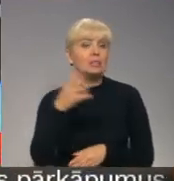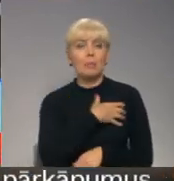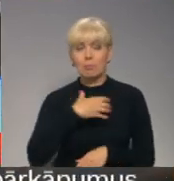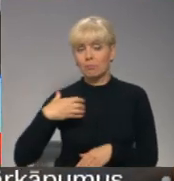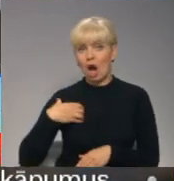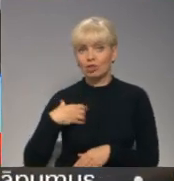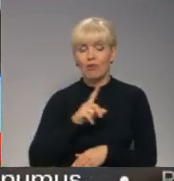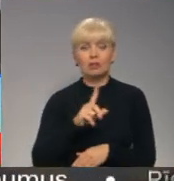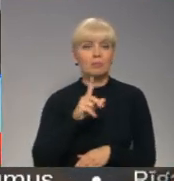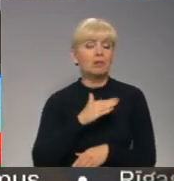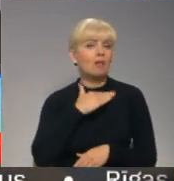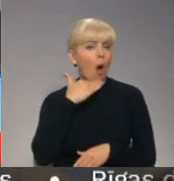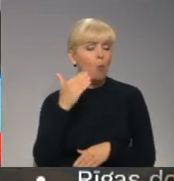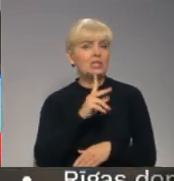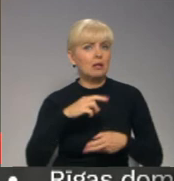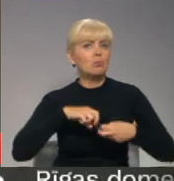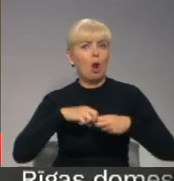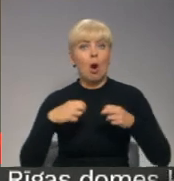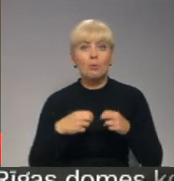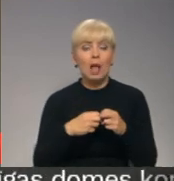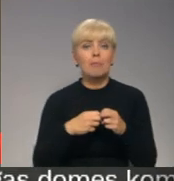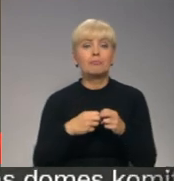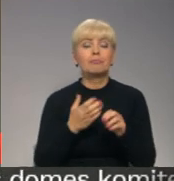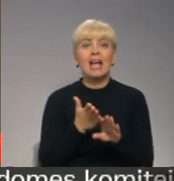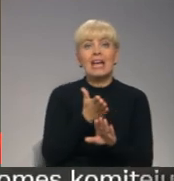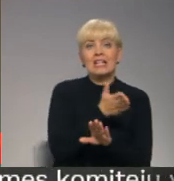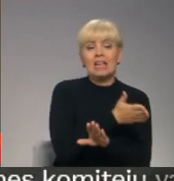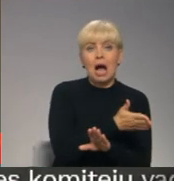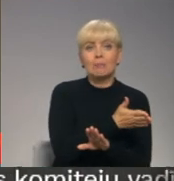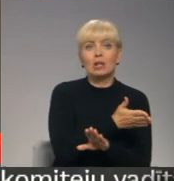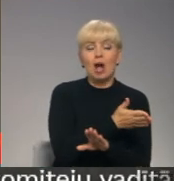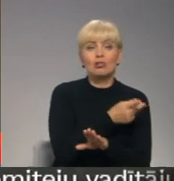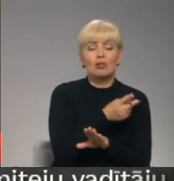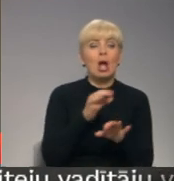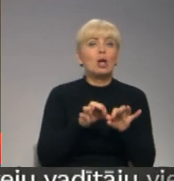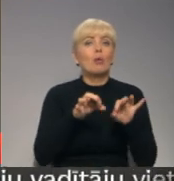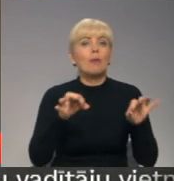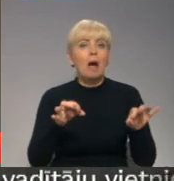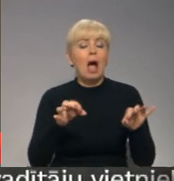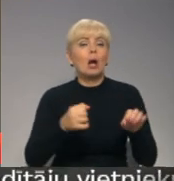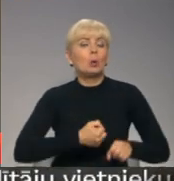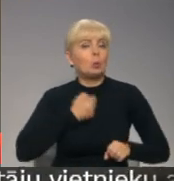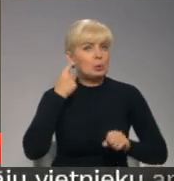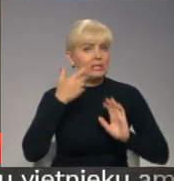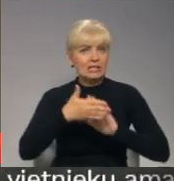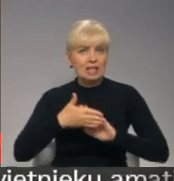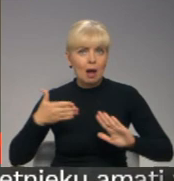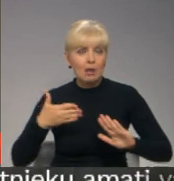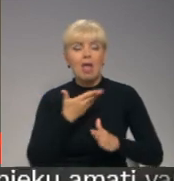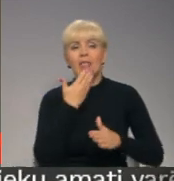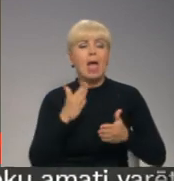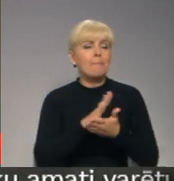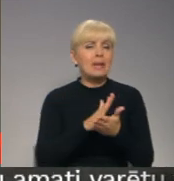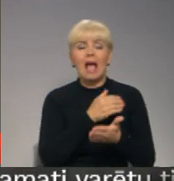pašvaldībā ir gana daudz problēmu. Iepriekš to mērogu īsti saprast bija grūti, netilkot pie informācijas,